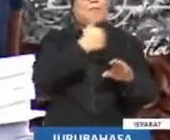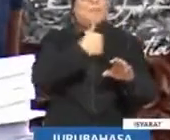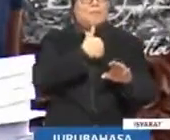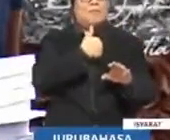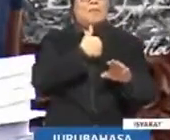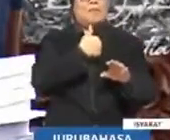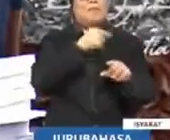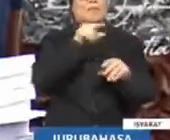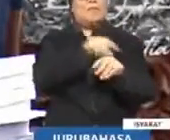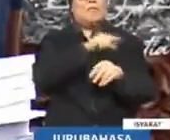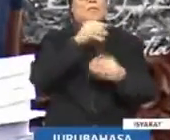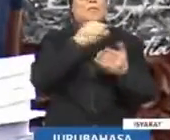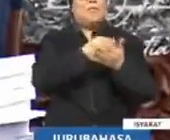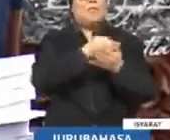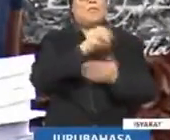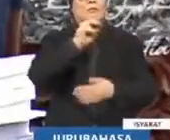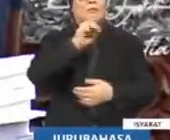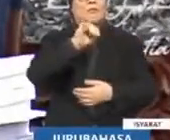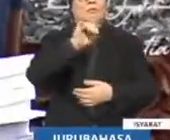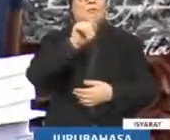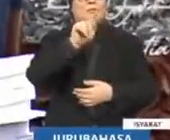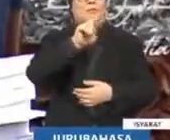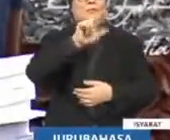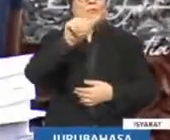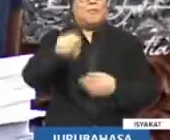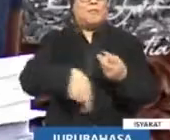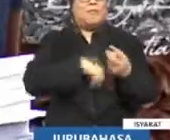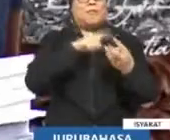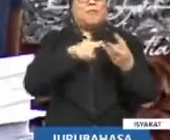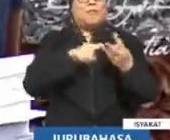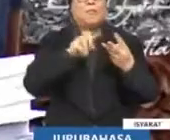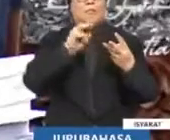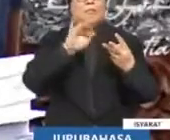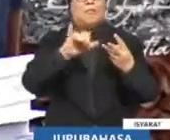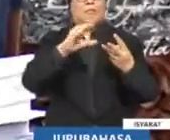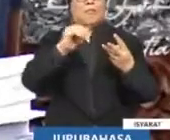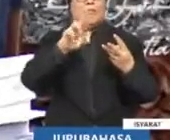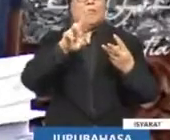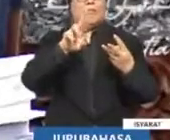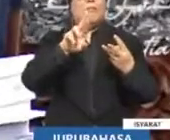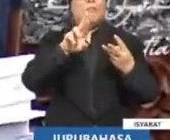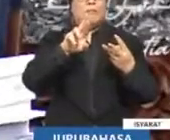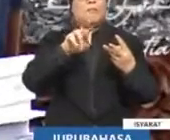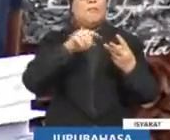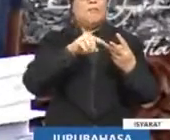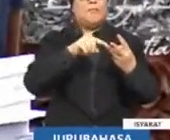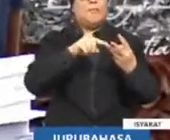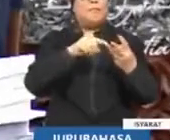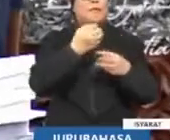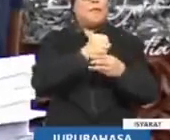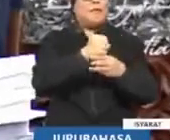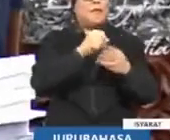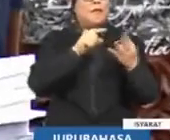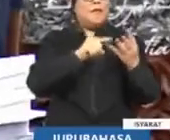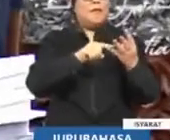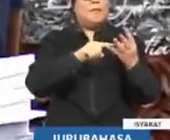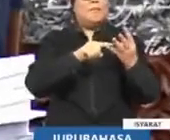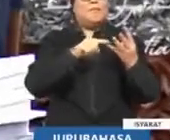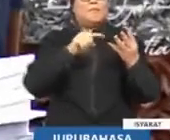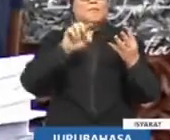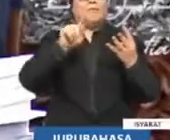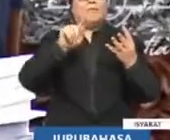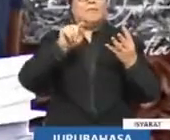penyalahgunaan Mitra penyalahgunaan nadana Maika saham Michael saham Telkom